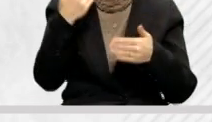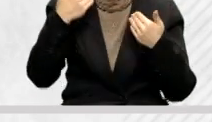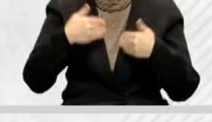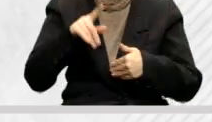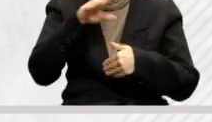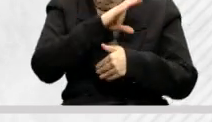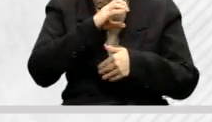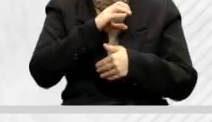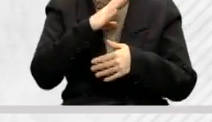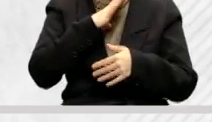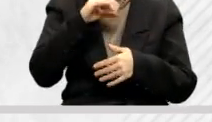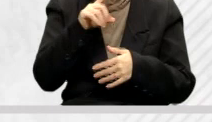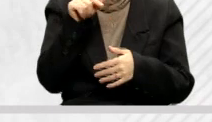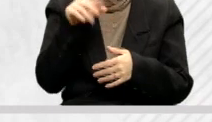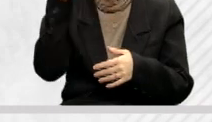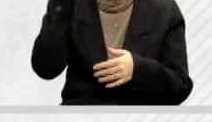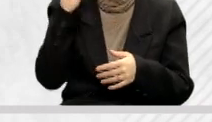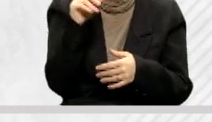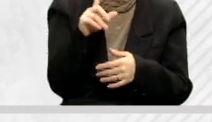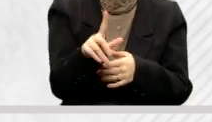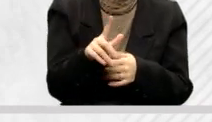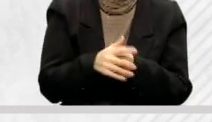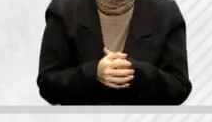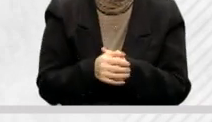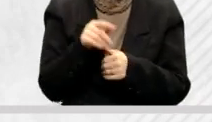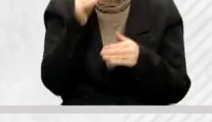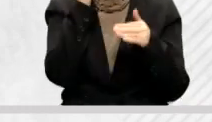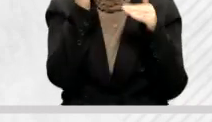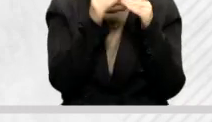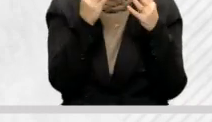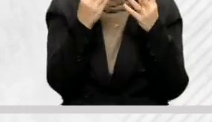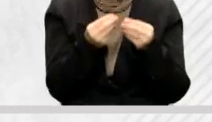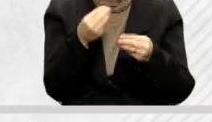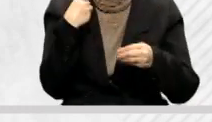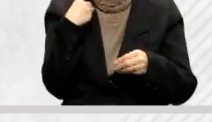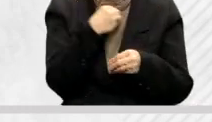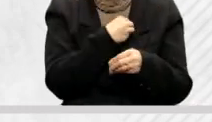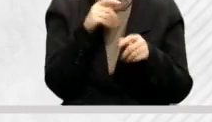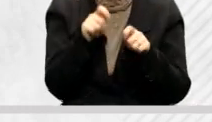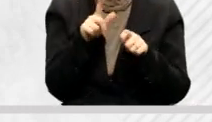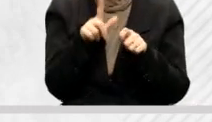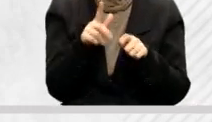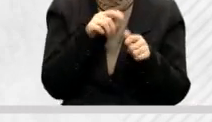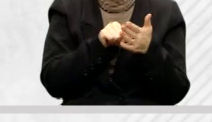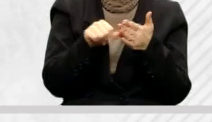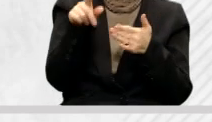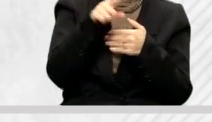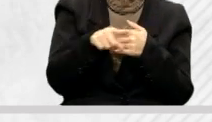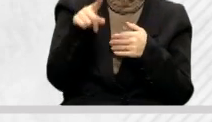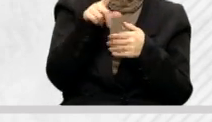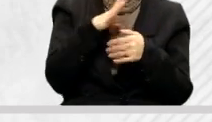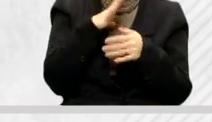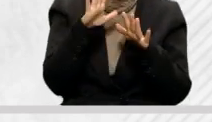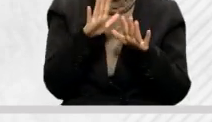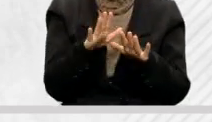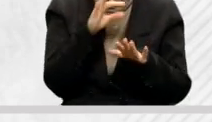Böyle bir durum var mı, onu anlamak gerekiyor. Onu uygun şekilde tedavi etmek gerekiyor. Tüm bunlara rağmen dediğim gibi her şey